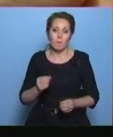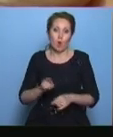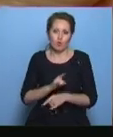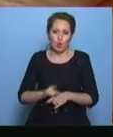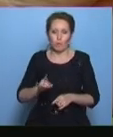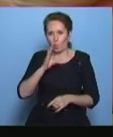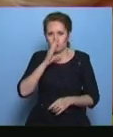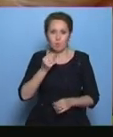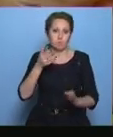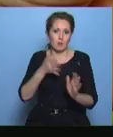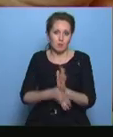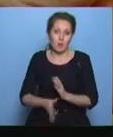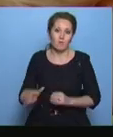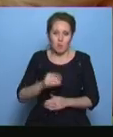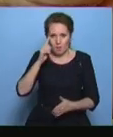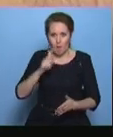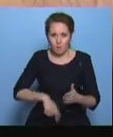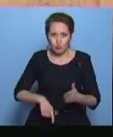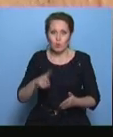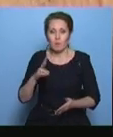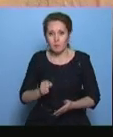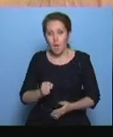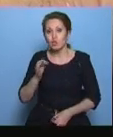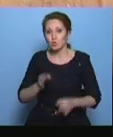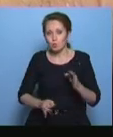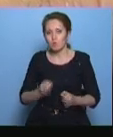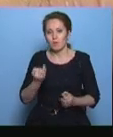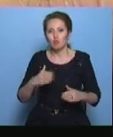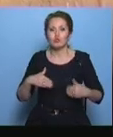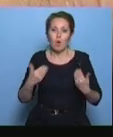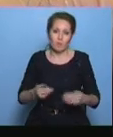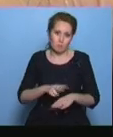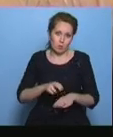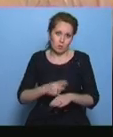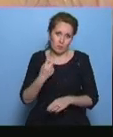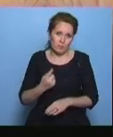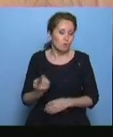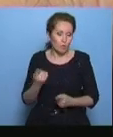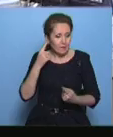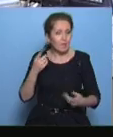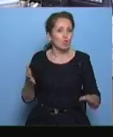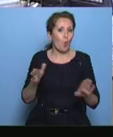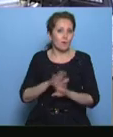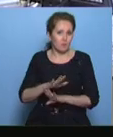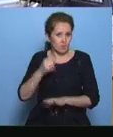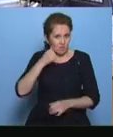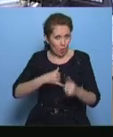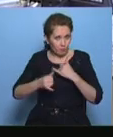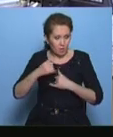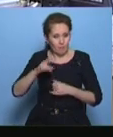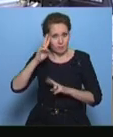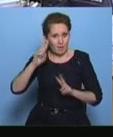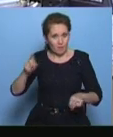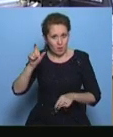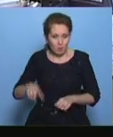потратить. Теперь вся надежда на суд и совет полицейские дают только один – игнорировать звонки и СМС от неизвестных. А унять